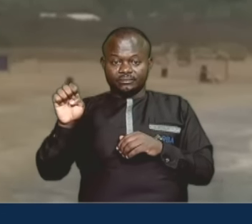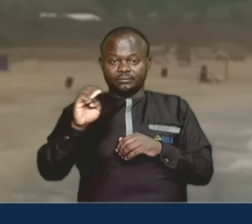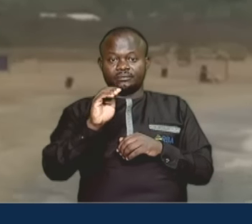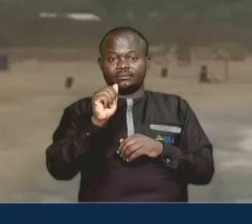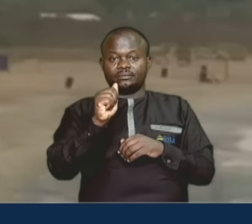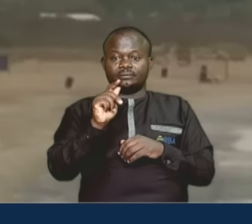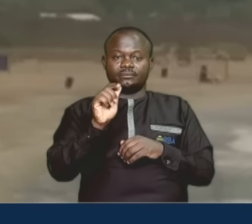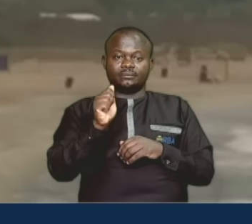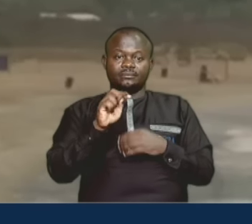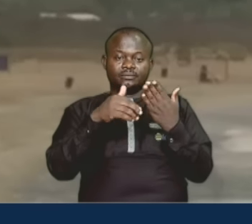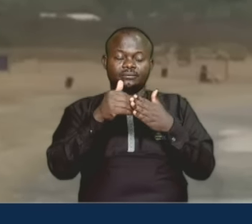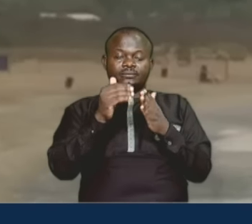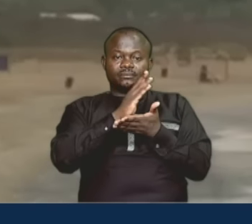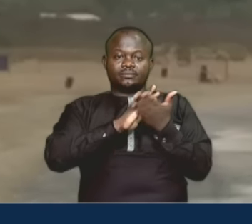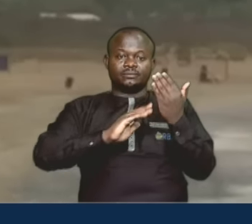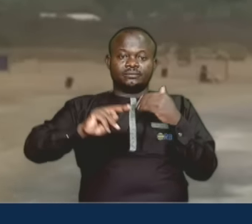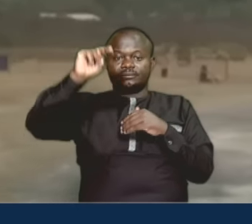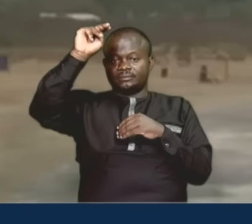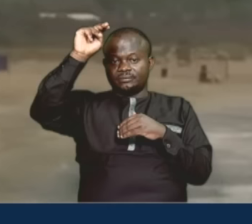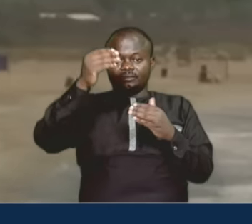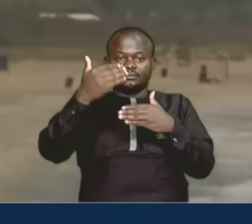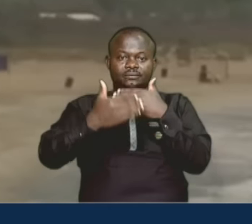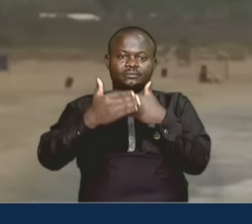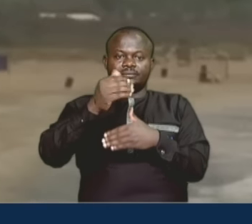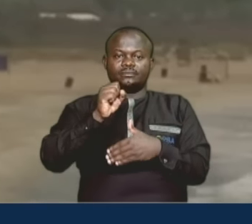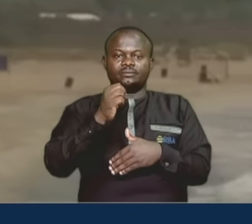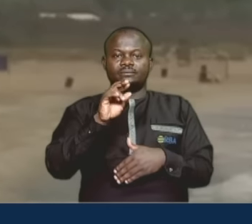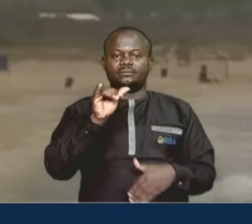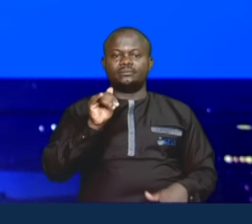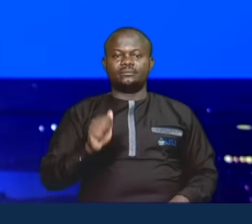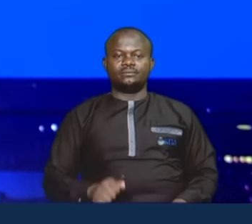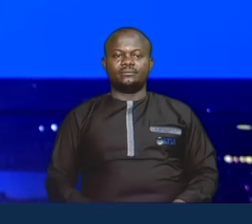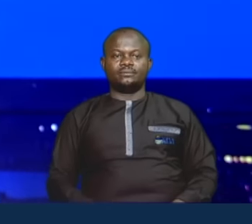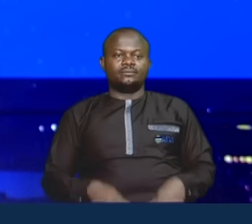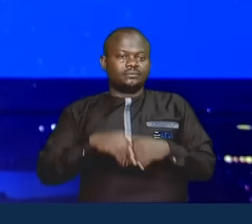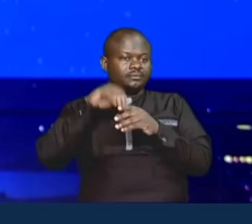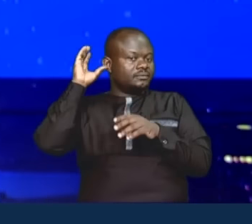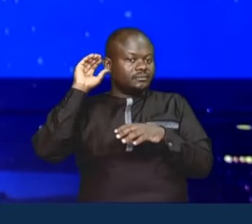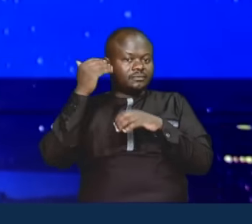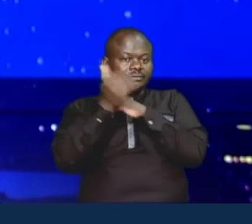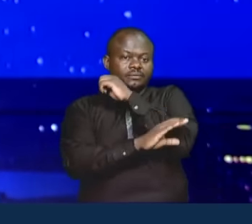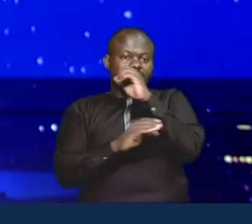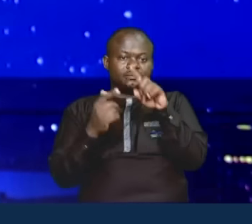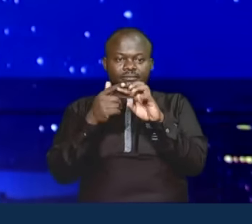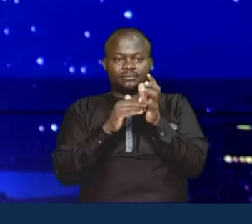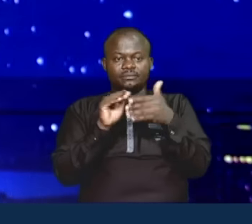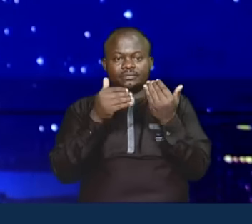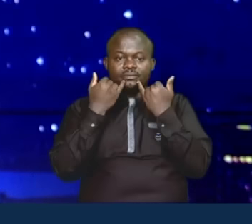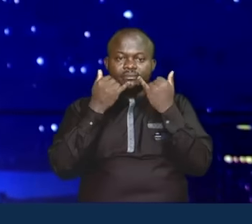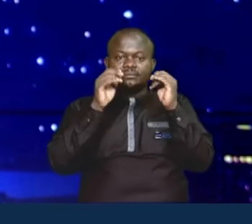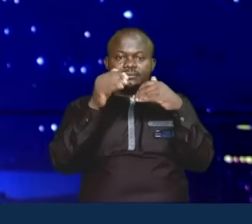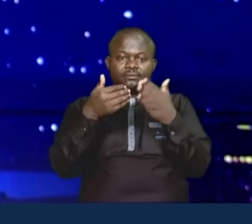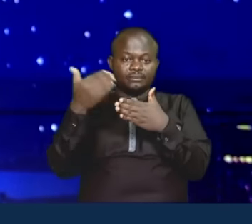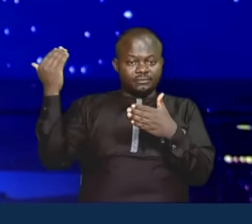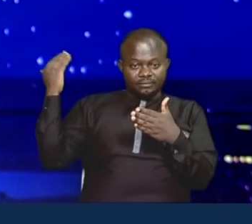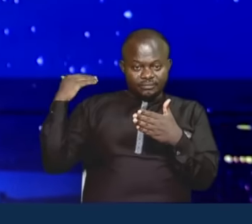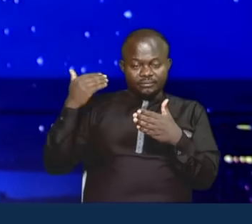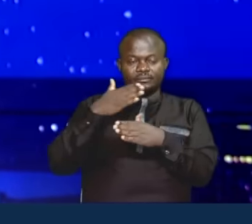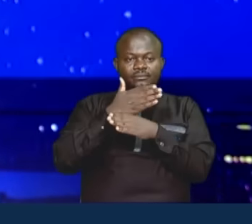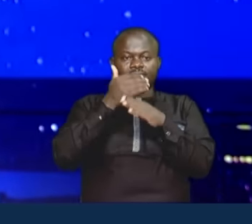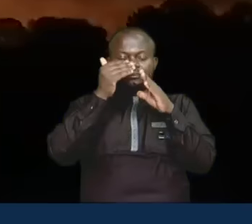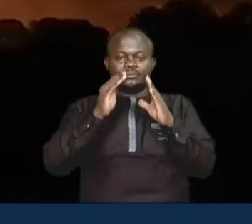na gace k'amajyaruguru ya Liban hafi ya Siriya makuru ari kuvugwa hanze y'u Rwanda kandi tubabwire ko abigeze kuba ba